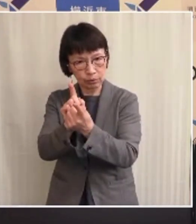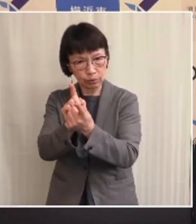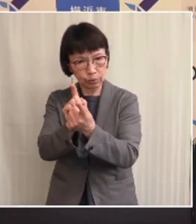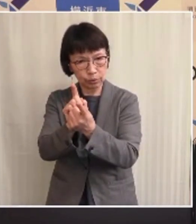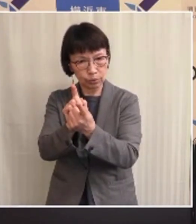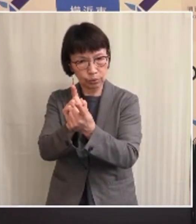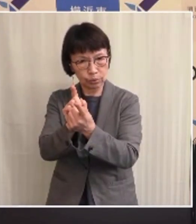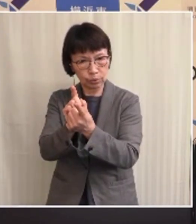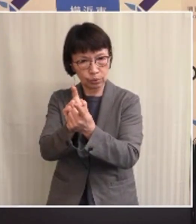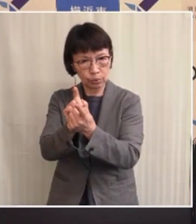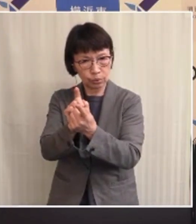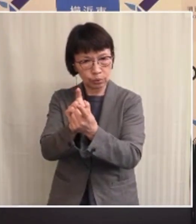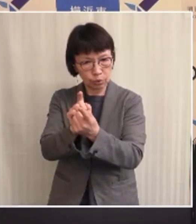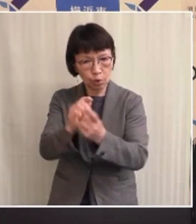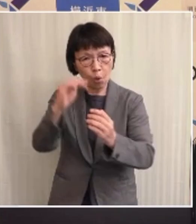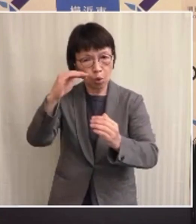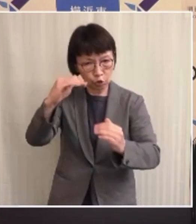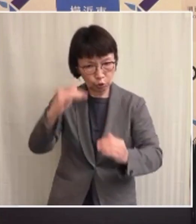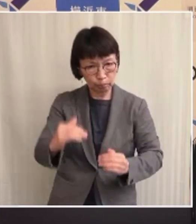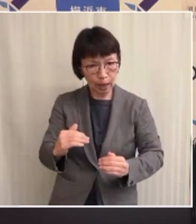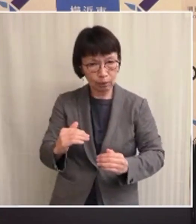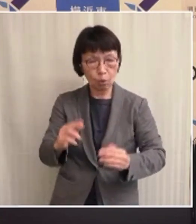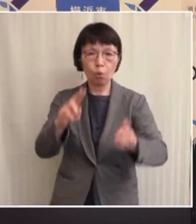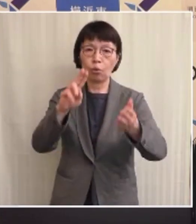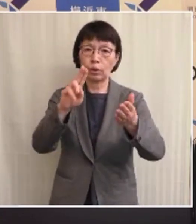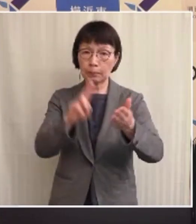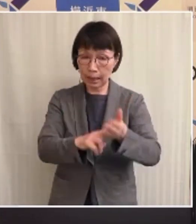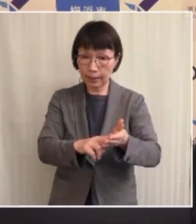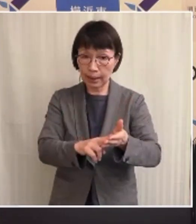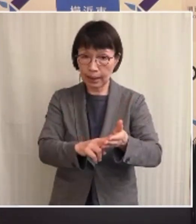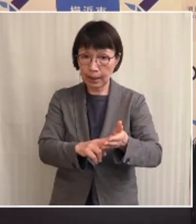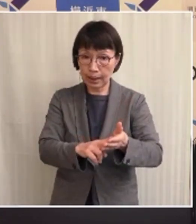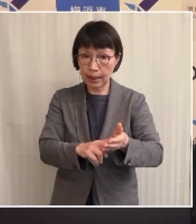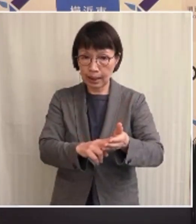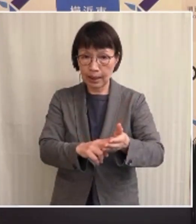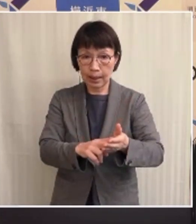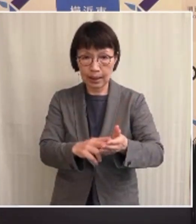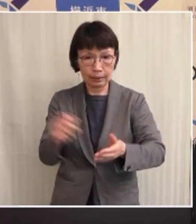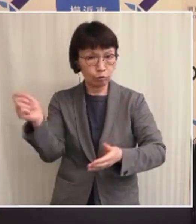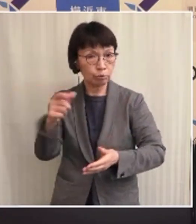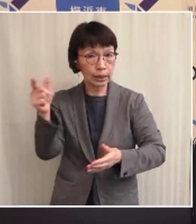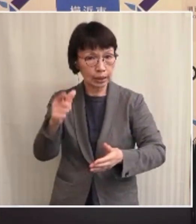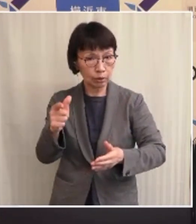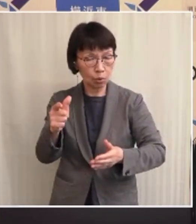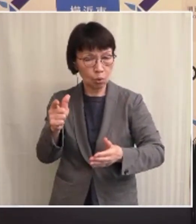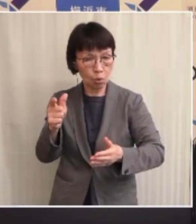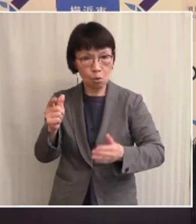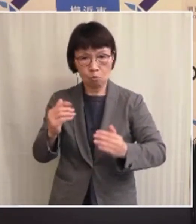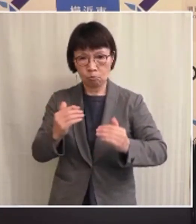る、まあ、順序を決めて、スピードを、まあ、加速させていきたいというふうに考えております。